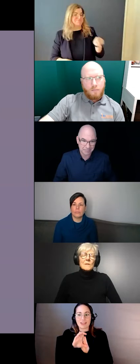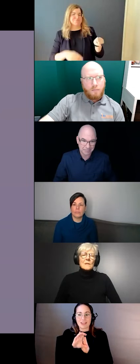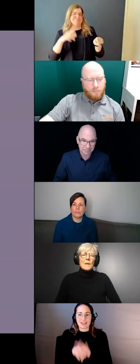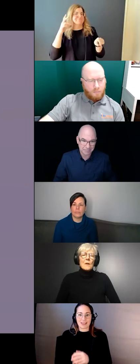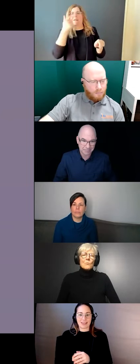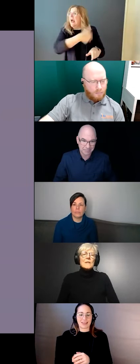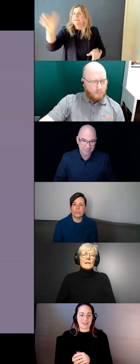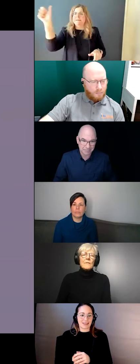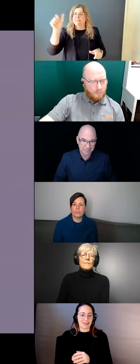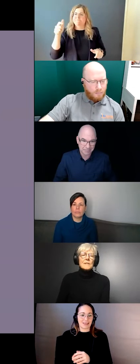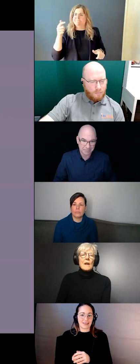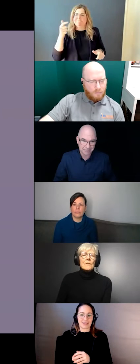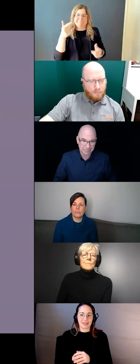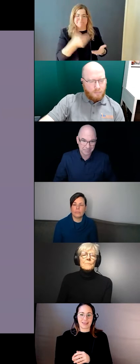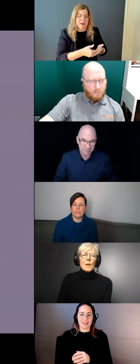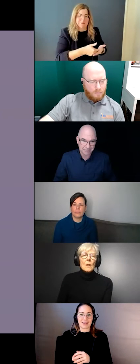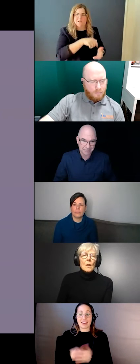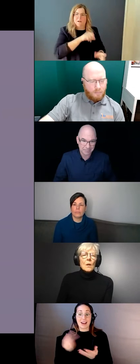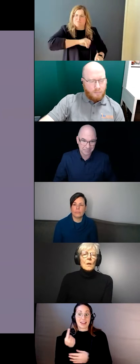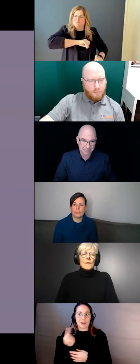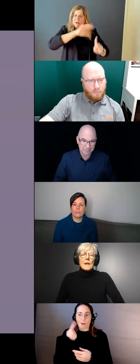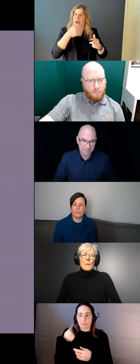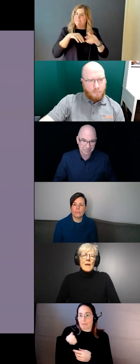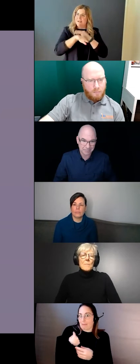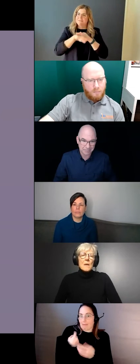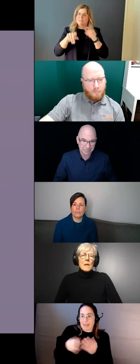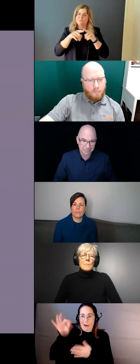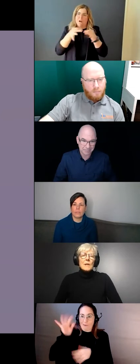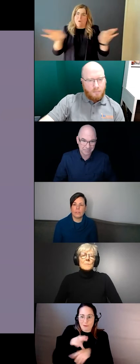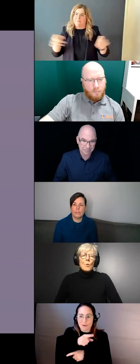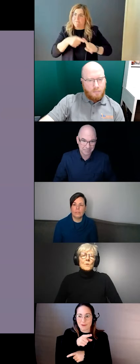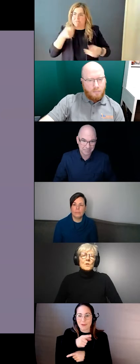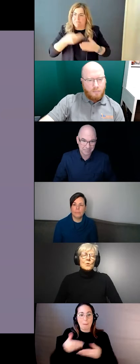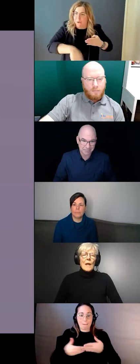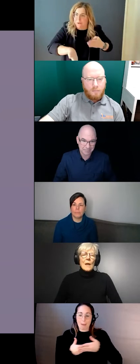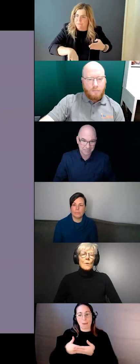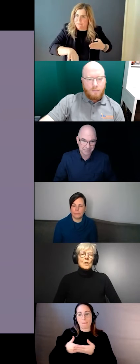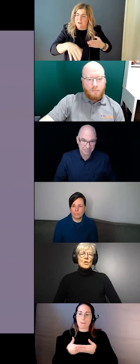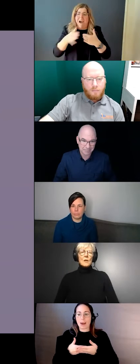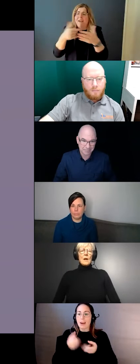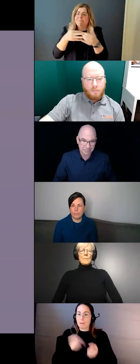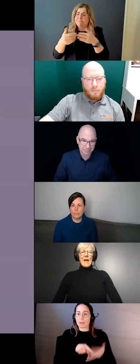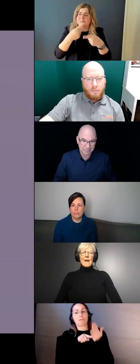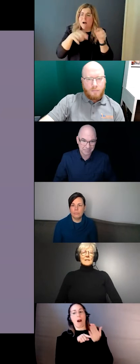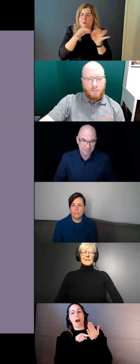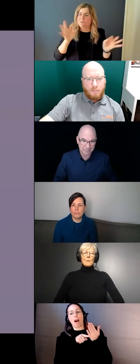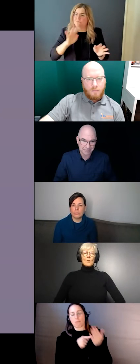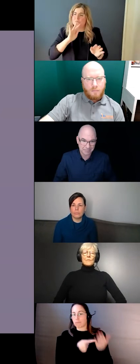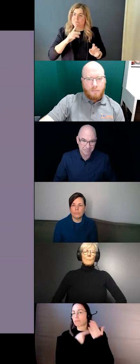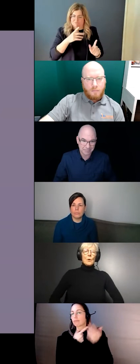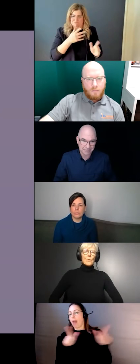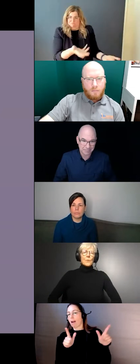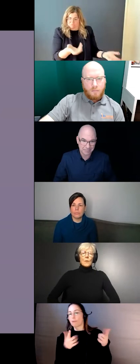c'est quelque chose que j'ai découvert récemment, qu'un bébé peut être exposé à la langue ou des langues